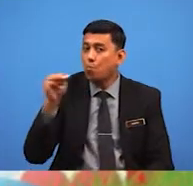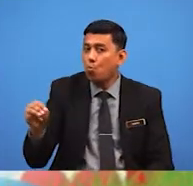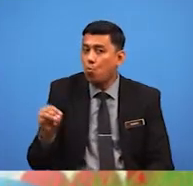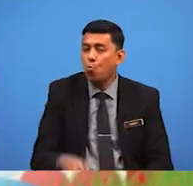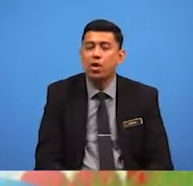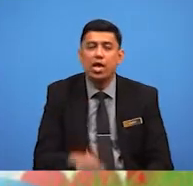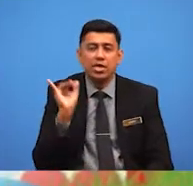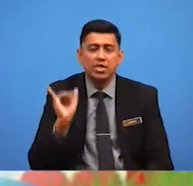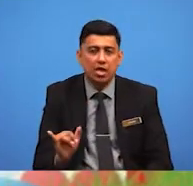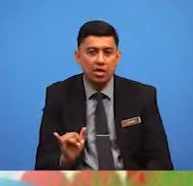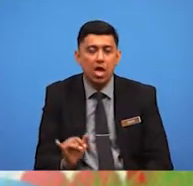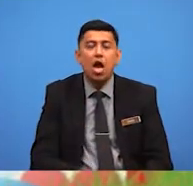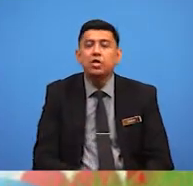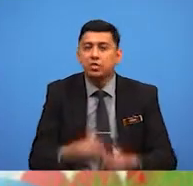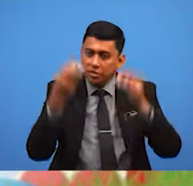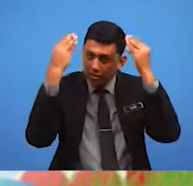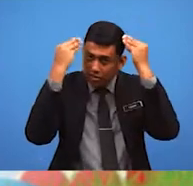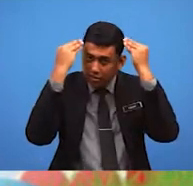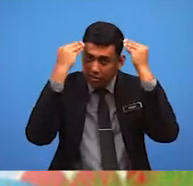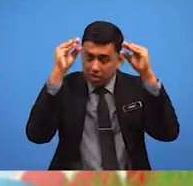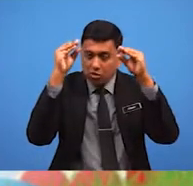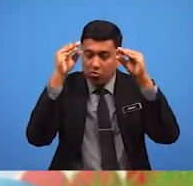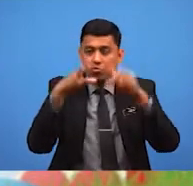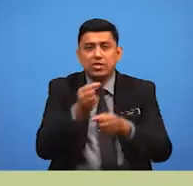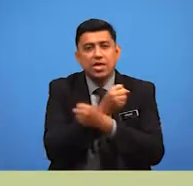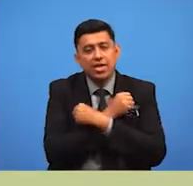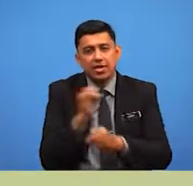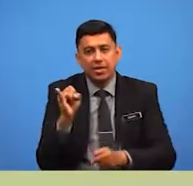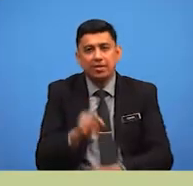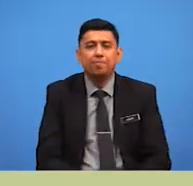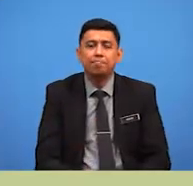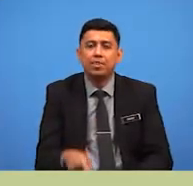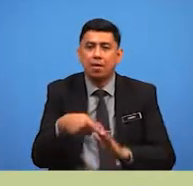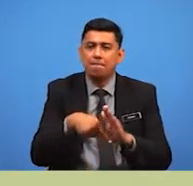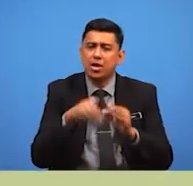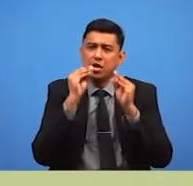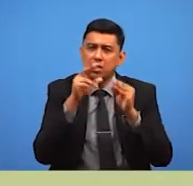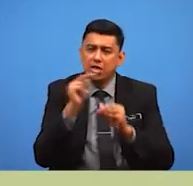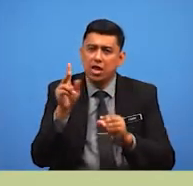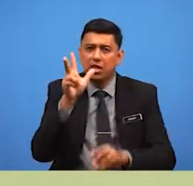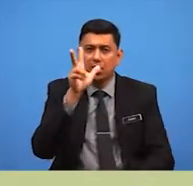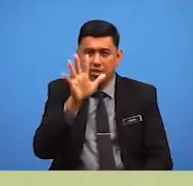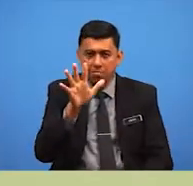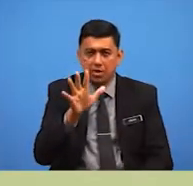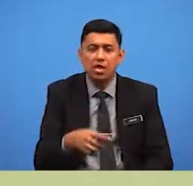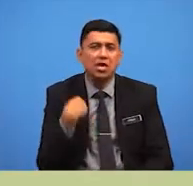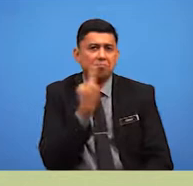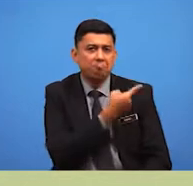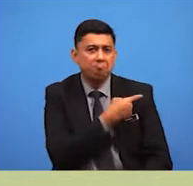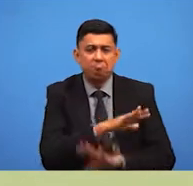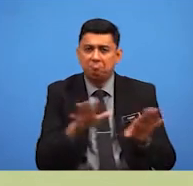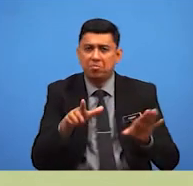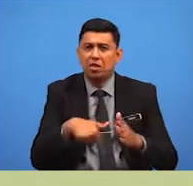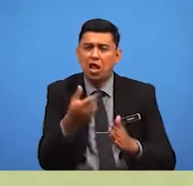Murid-murid yang cikgu sayangi, pengajaran yang kelima ialah kita janganlah terlalu